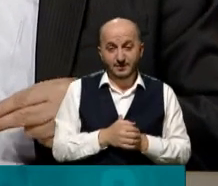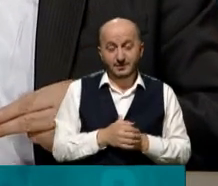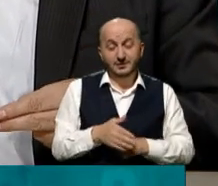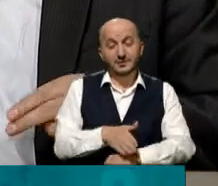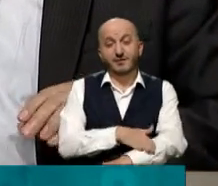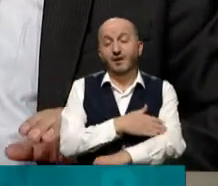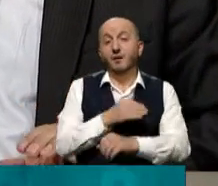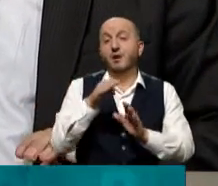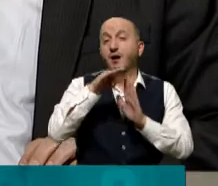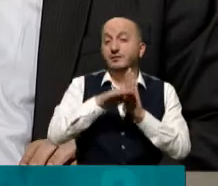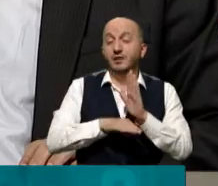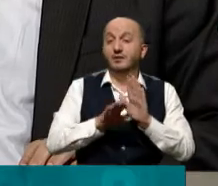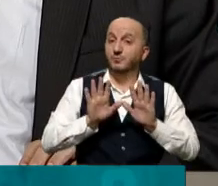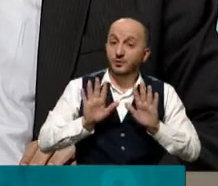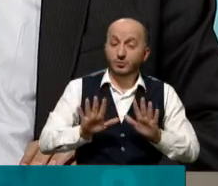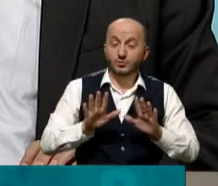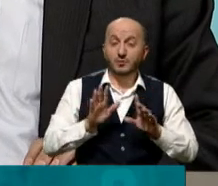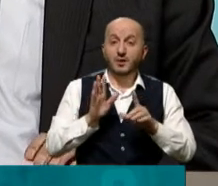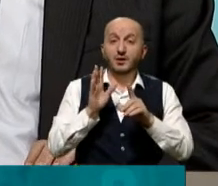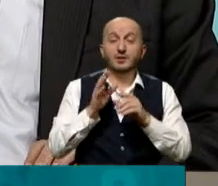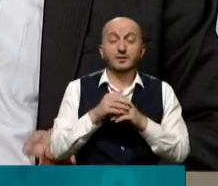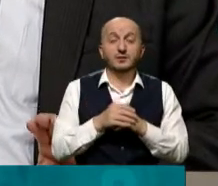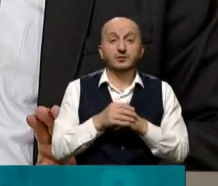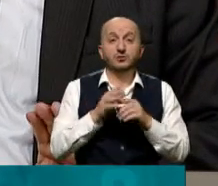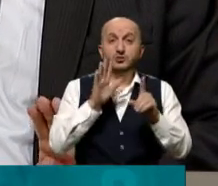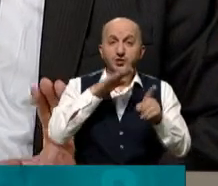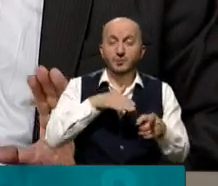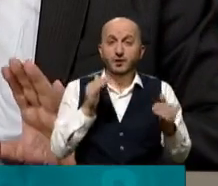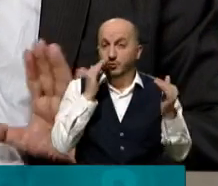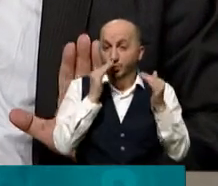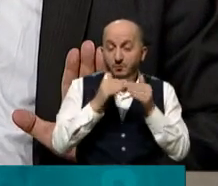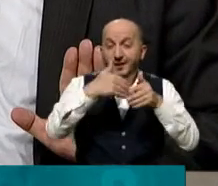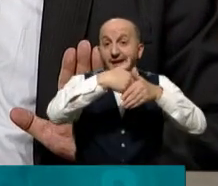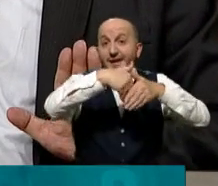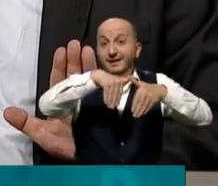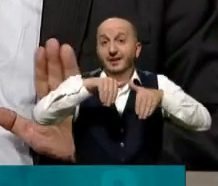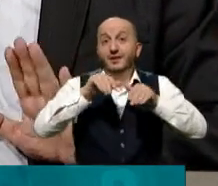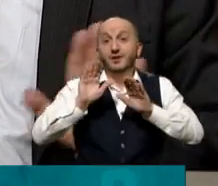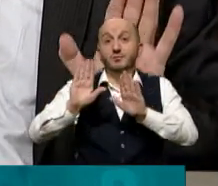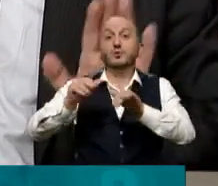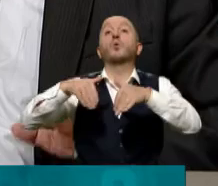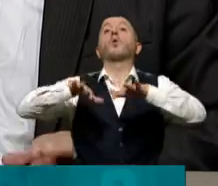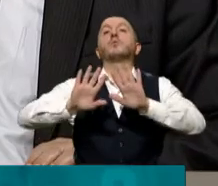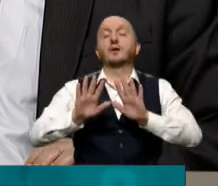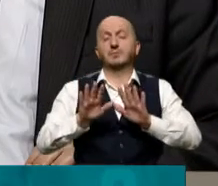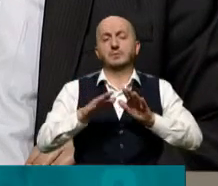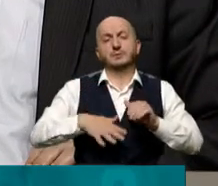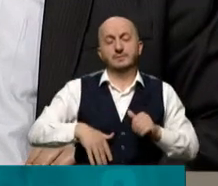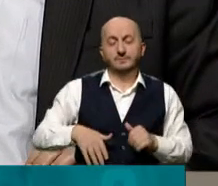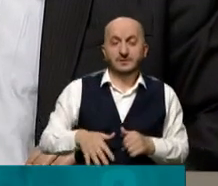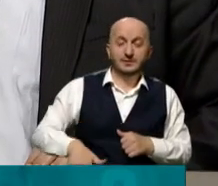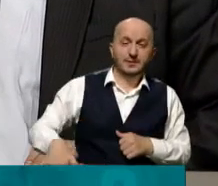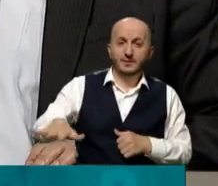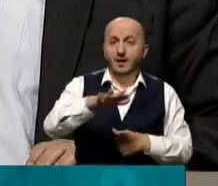sevabı azaltan bir durumdur ama cemaate ittibayı engelleyen bir durum olmayabilir. Genel bir yol değilse.